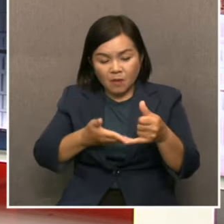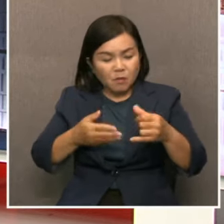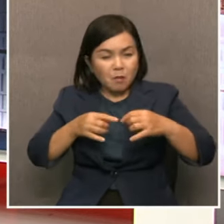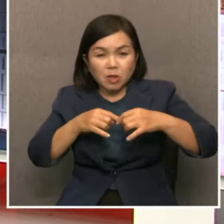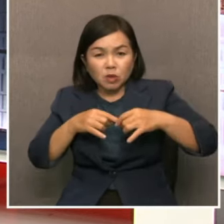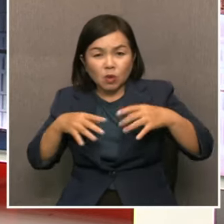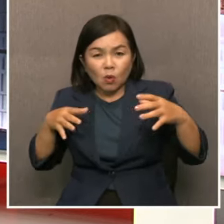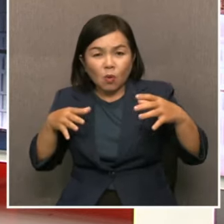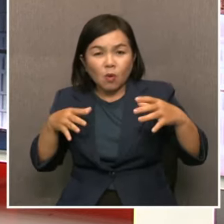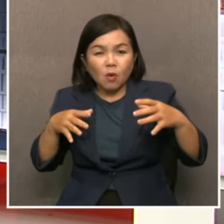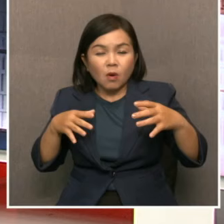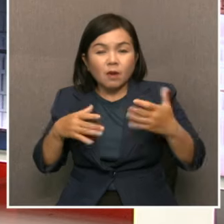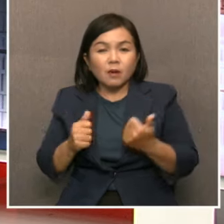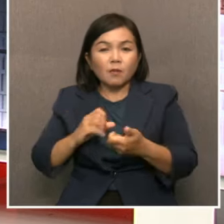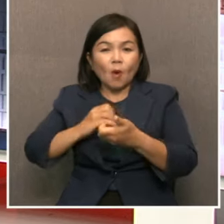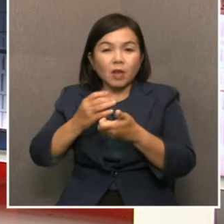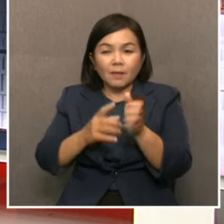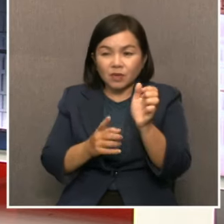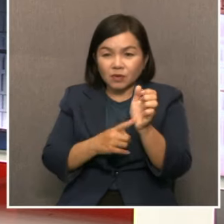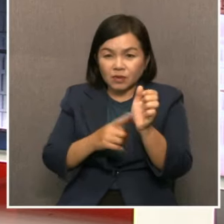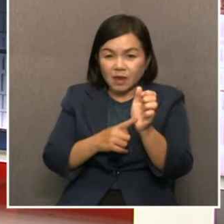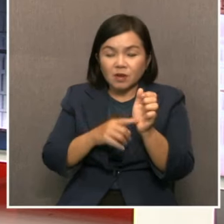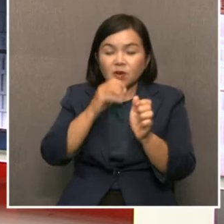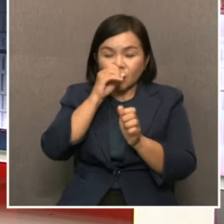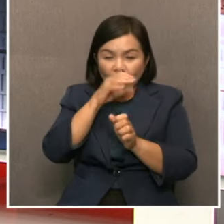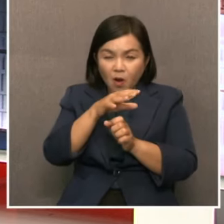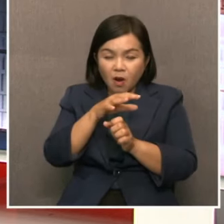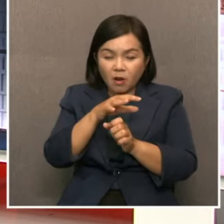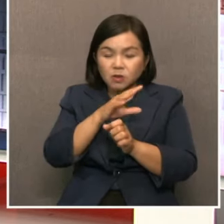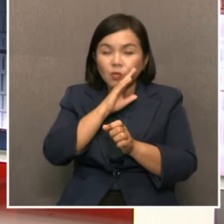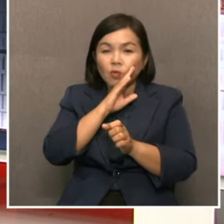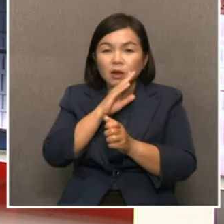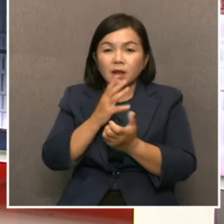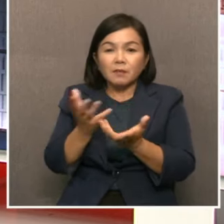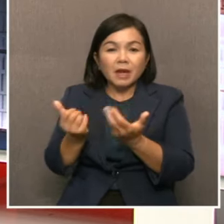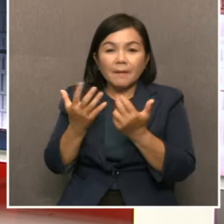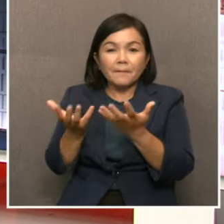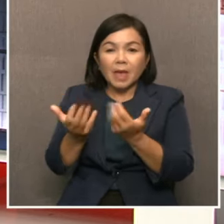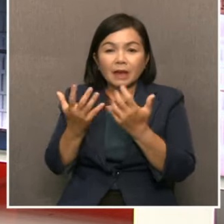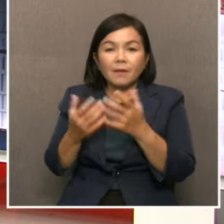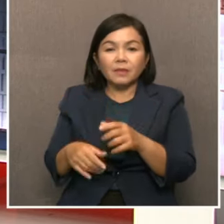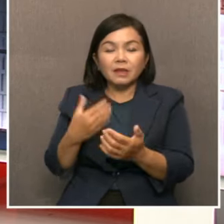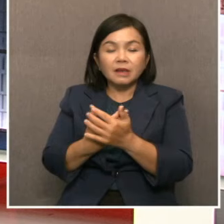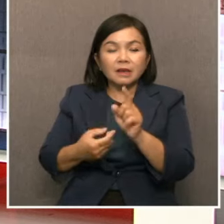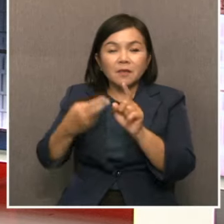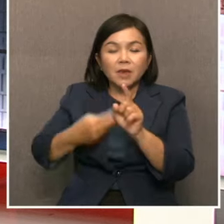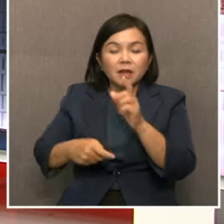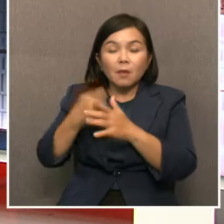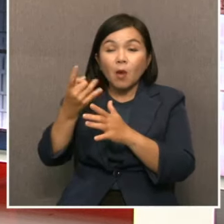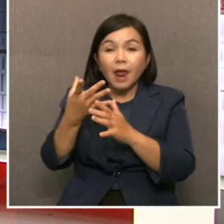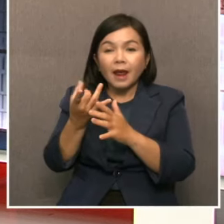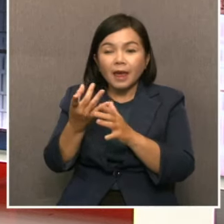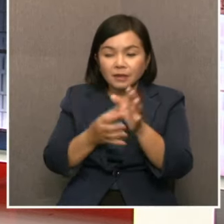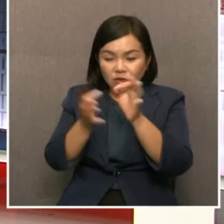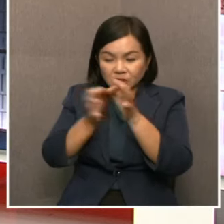ลงทะเบียนนะคะทางแอปพลิเคชันก็จะแจ้งค่ะกรณีที่ไม่ได้รับสิทธิ์ ไม่ได้รับเพราะอะไรบอกเหตุผลเรียบร้อยเลยนะ